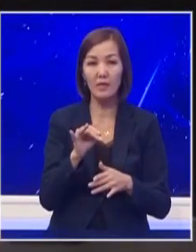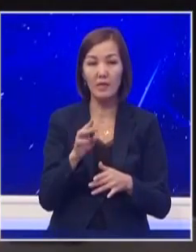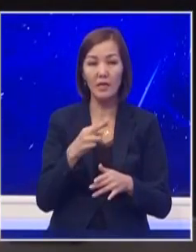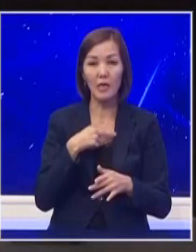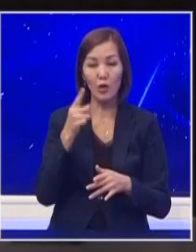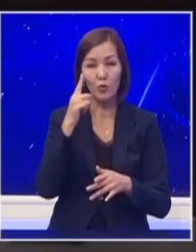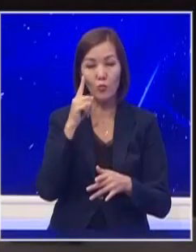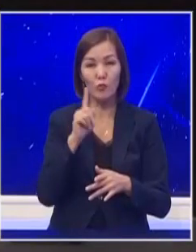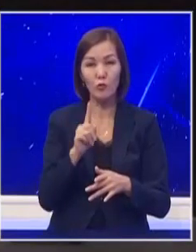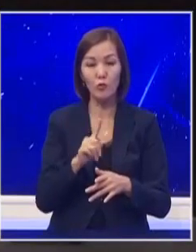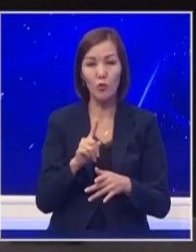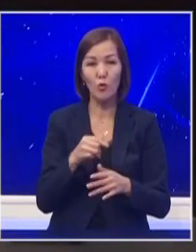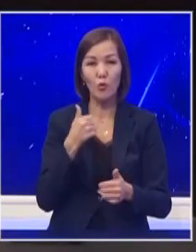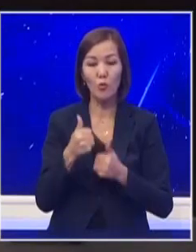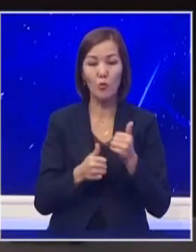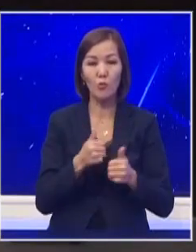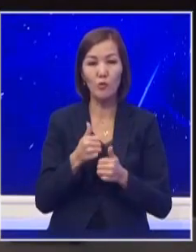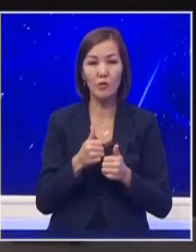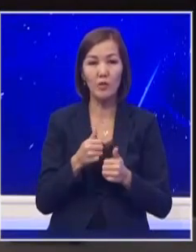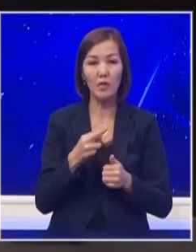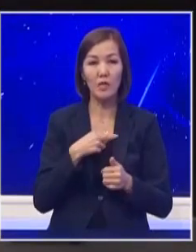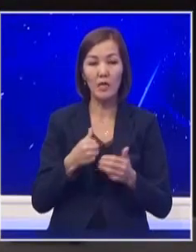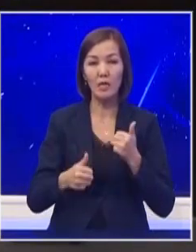что на конкурсе